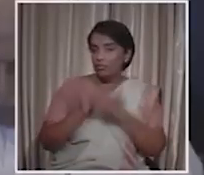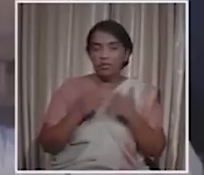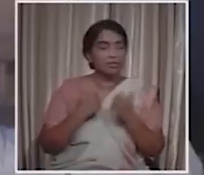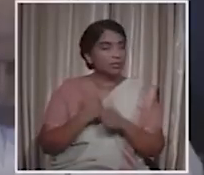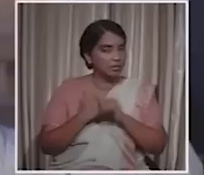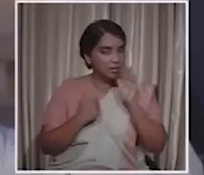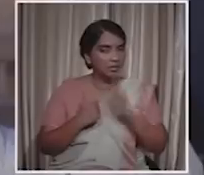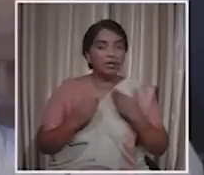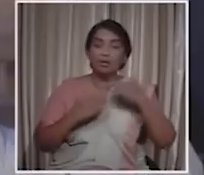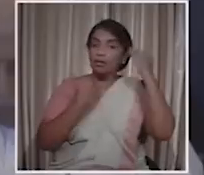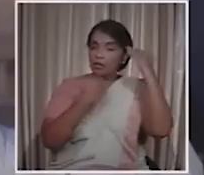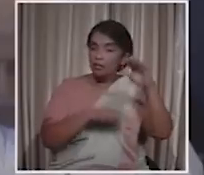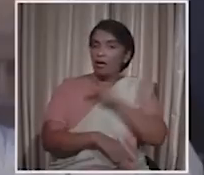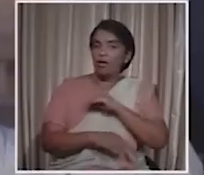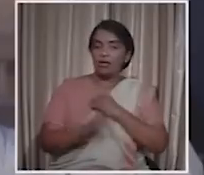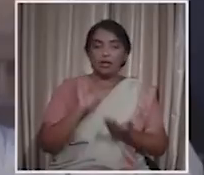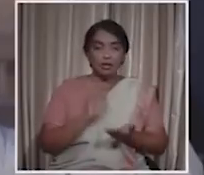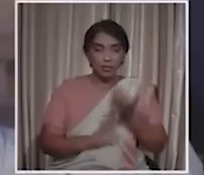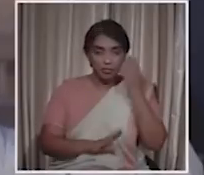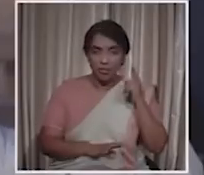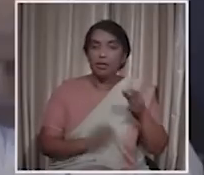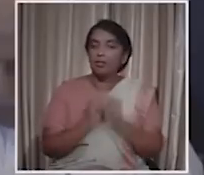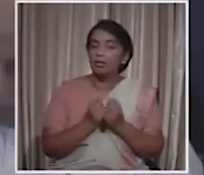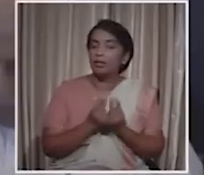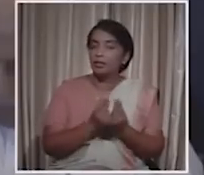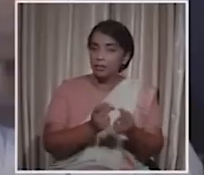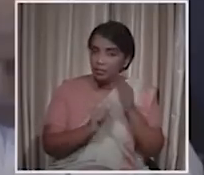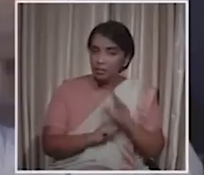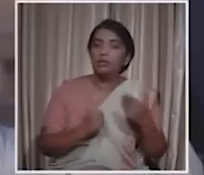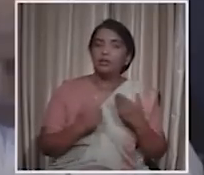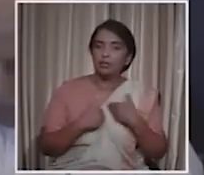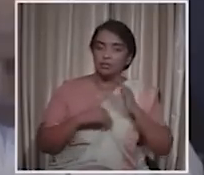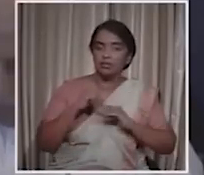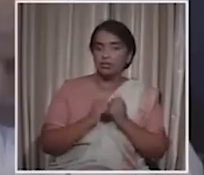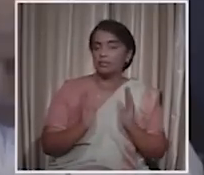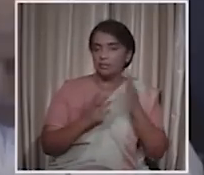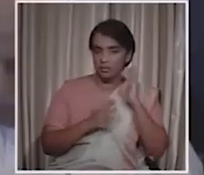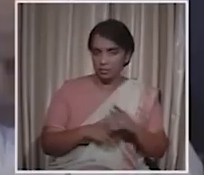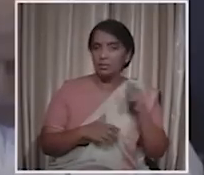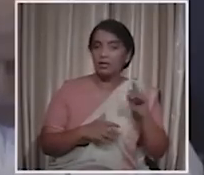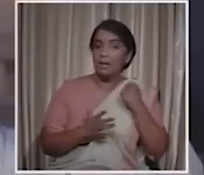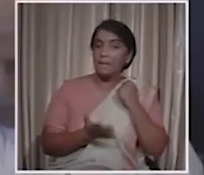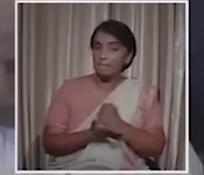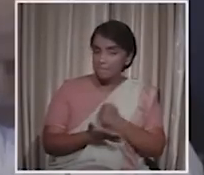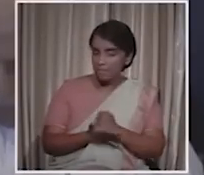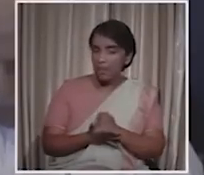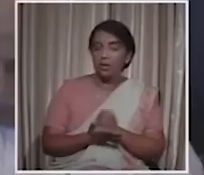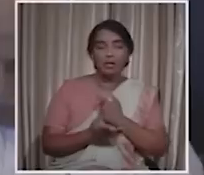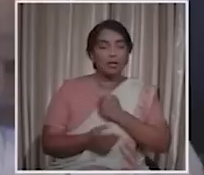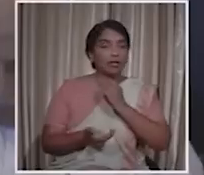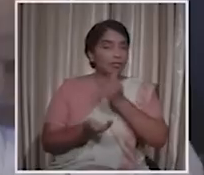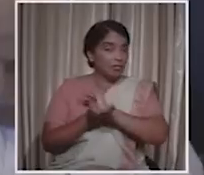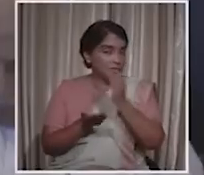කොට අපනයන ආදායම් වැඩි කර ගැනීමේ කඩිනම් වැඩපිළිවෙළක් ක්‍රියාවට නැංවීමයි. මහා බැංකුව